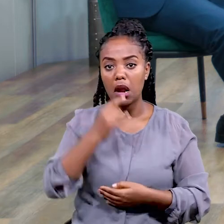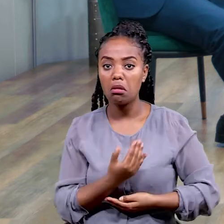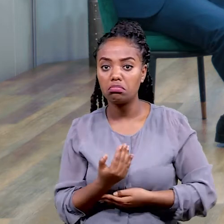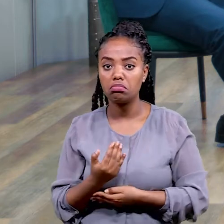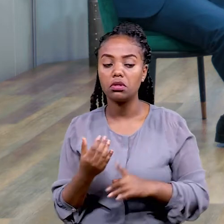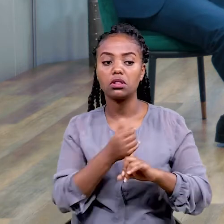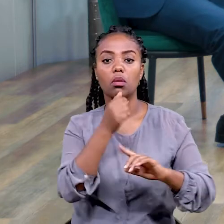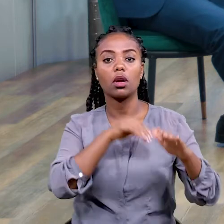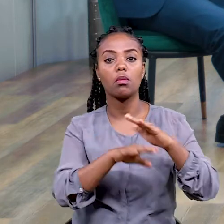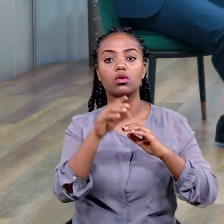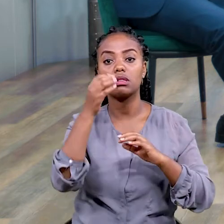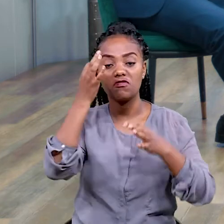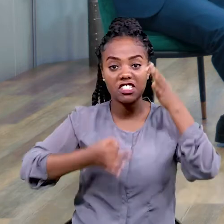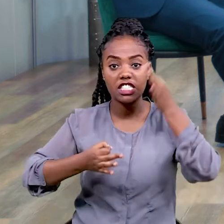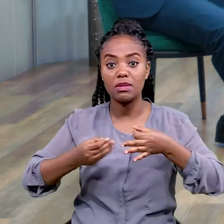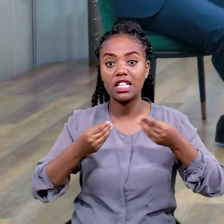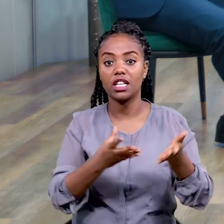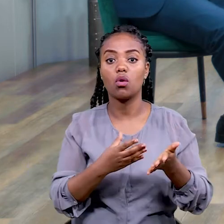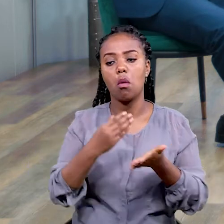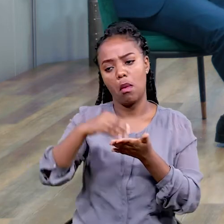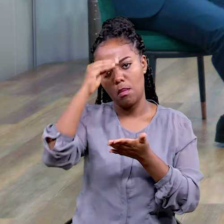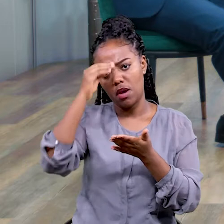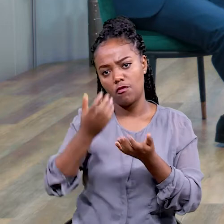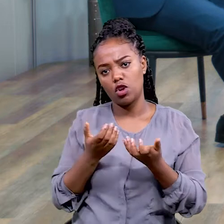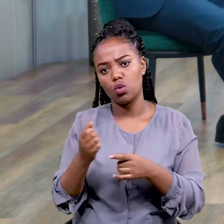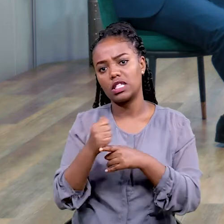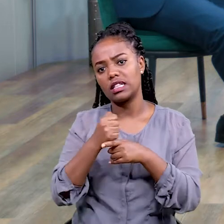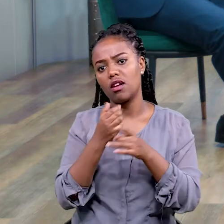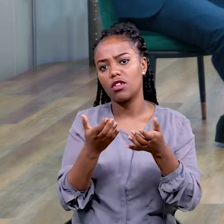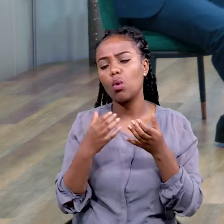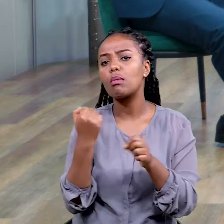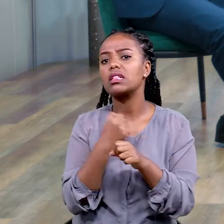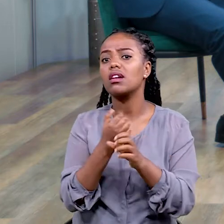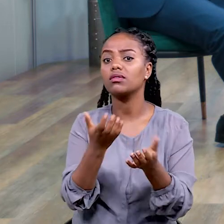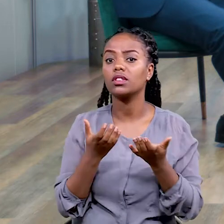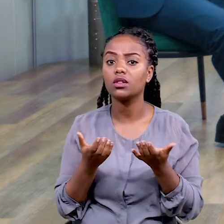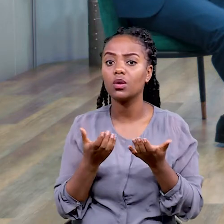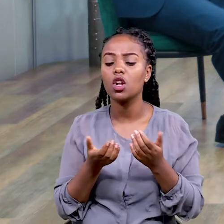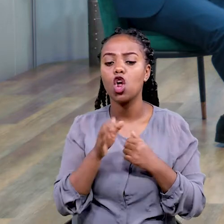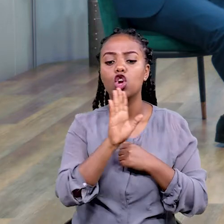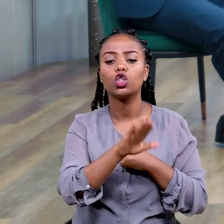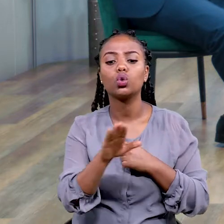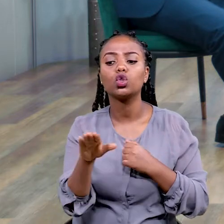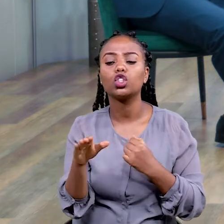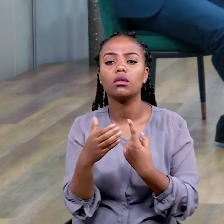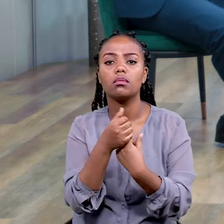ላይ ቢፈረድባቸው እነዛ ሴቶች ለመማር ቢፈልጉ መሰልጠን ቢፈልጉ መስራት ቢፈልጉ ልጆቻቸውን የሚይዝላቸው ሰው